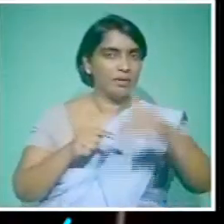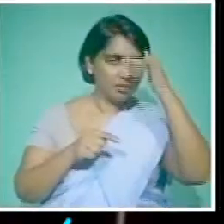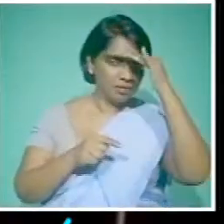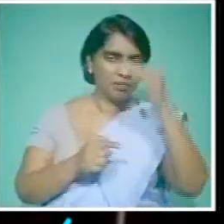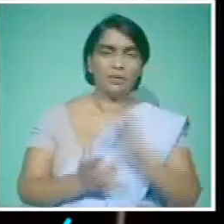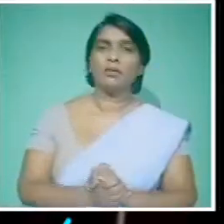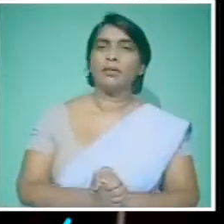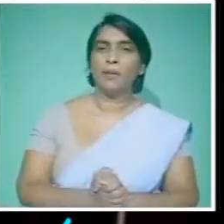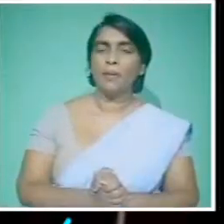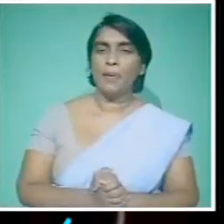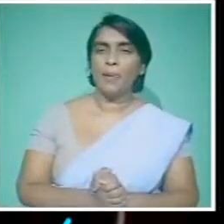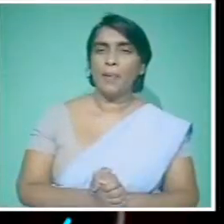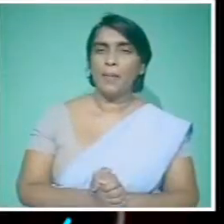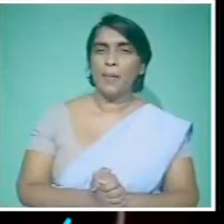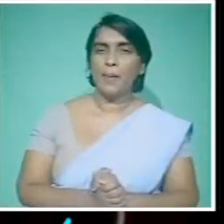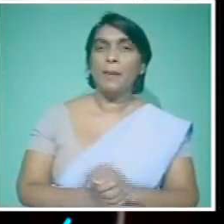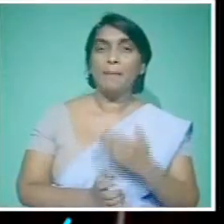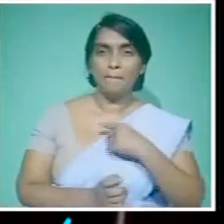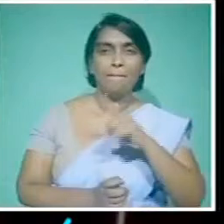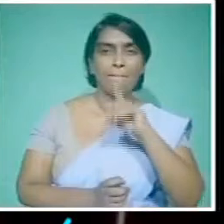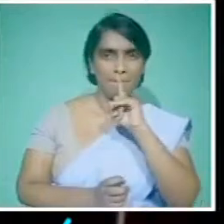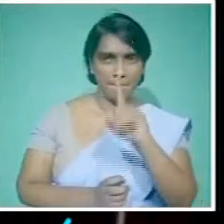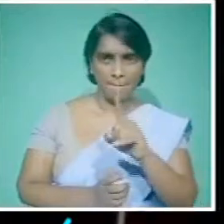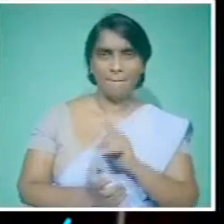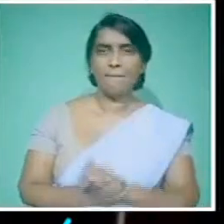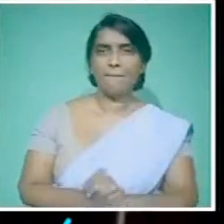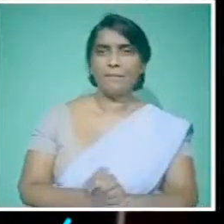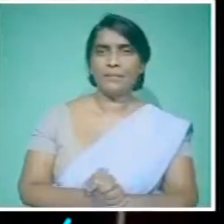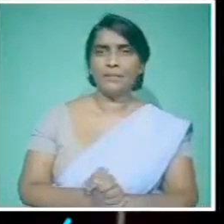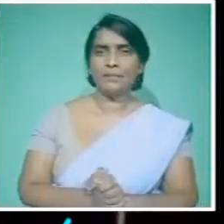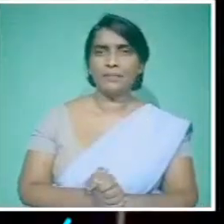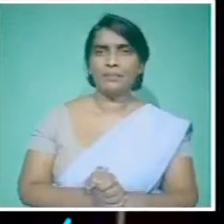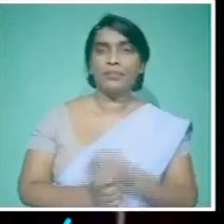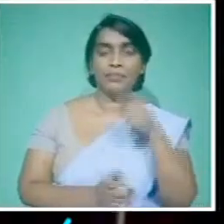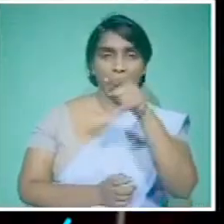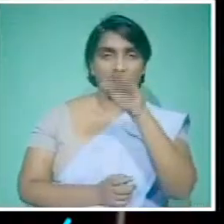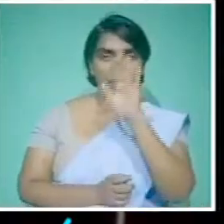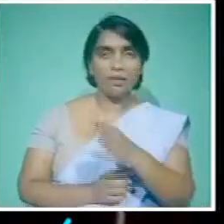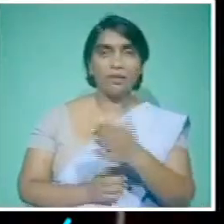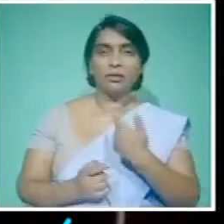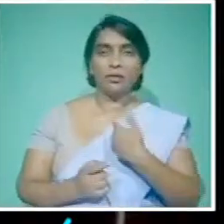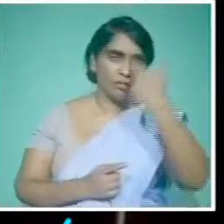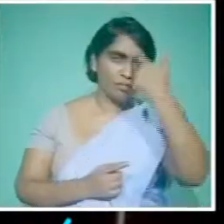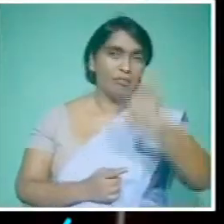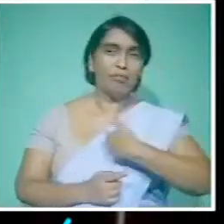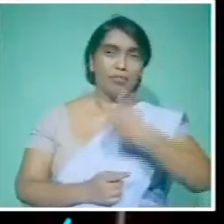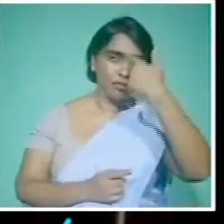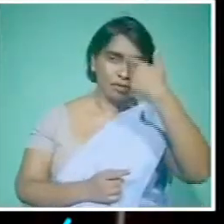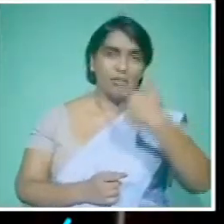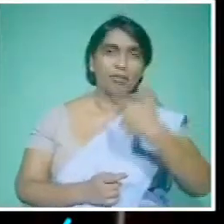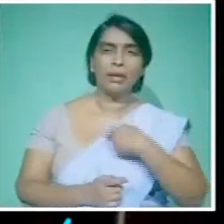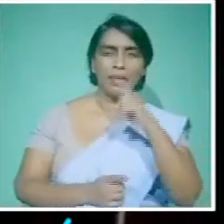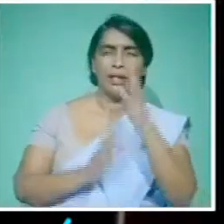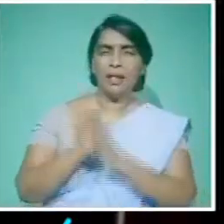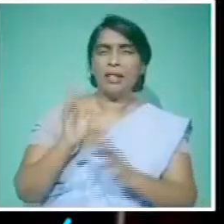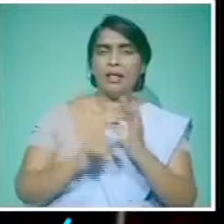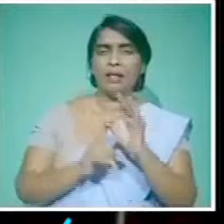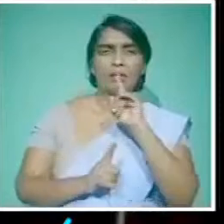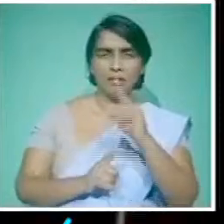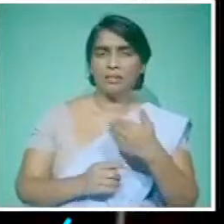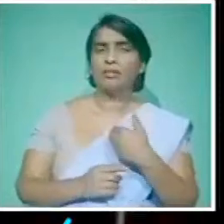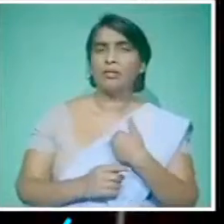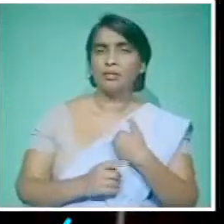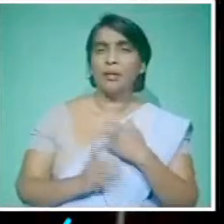නායකතුමා. මං කියන්න කැමති ඔබතුමා ඔබතුමාලා මේ මට චෝදනා කරනවා. මම දැක්ක එක මන්ත්‍රීවරයෙක් කියනවා